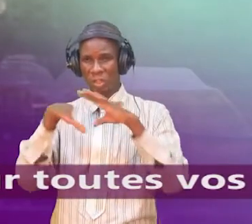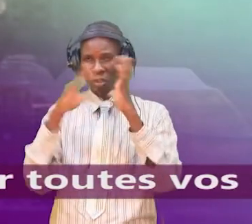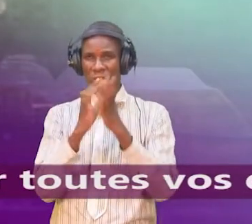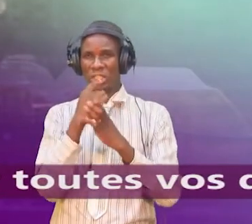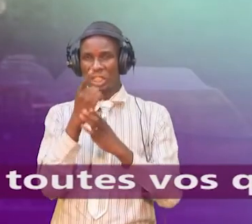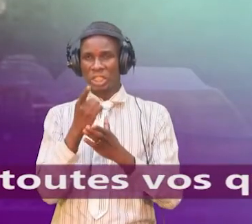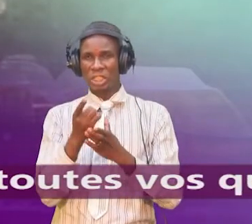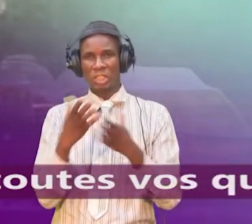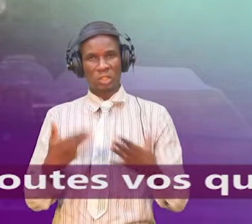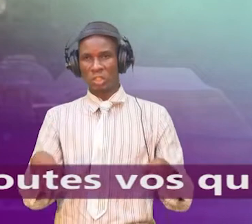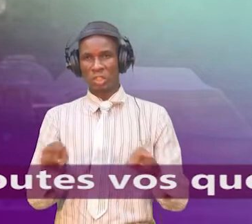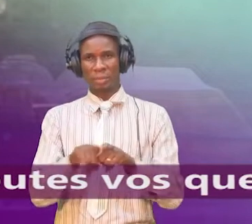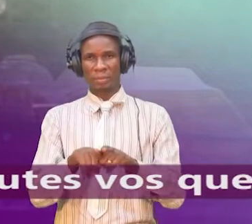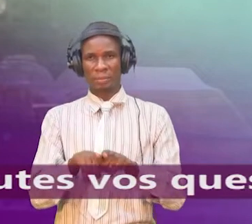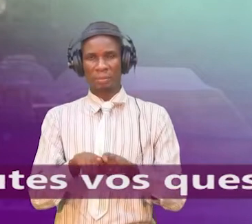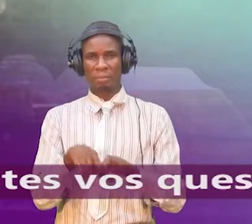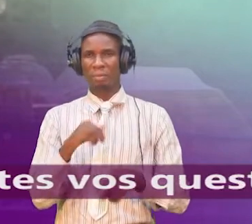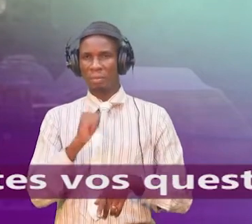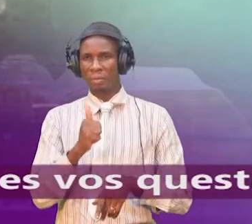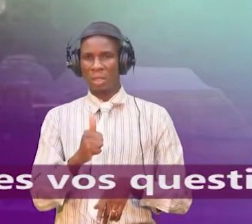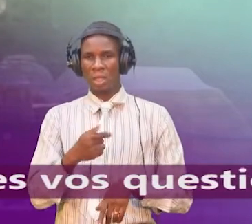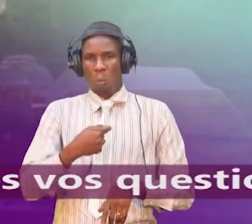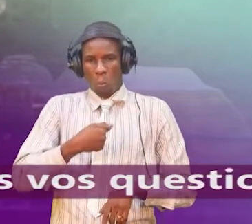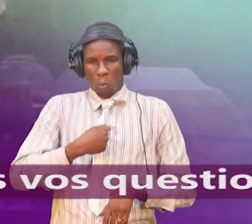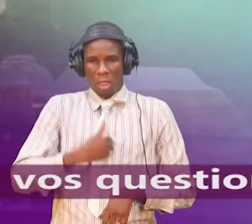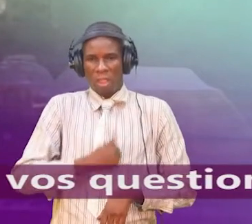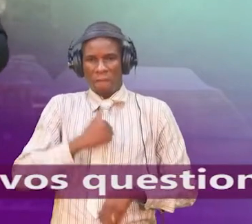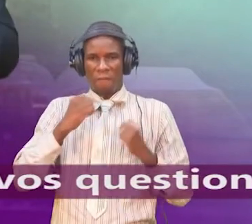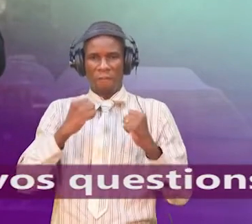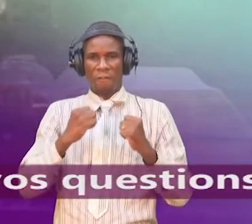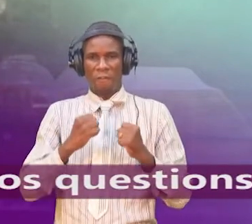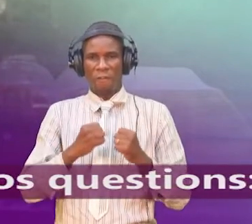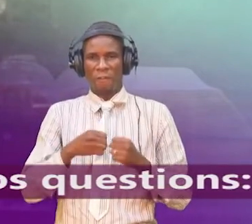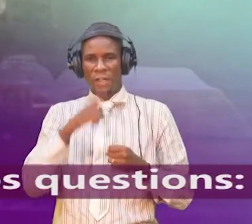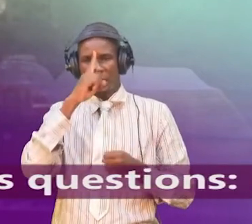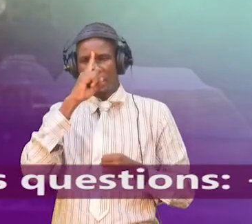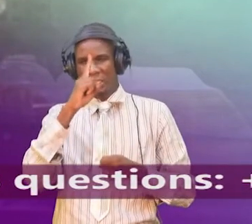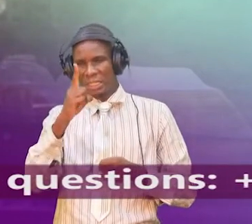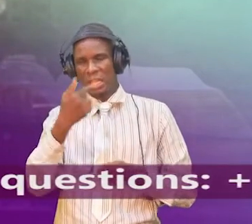Kasi na evandelo na bango tozali komona ete bango nyonso bazali koloba eloko moko.